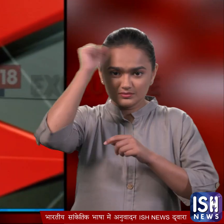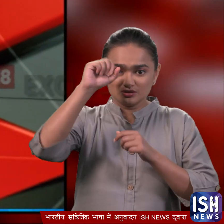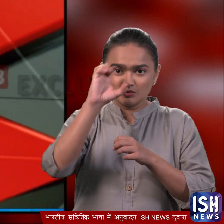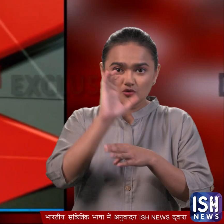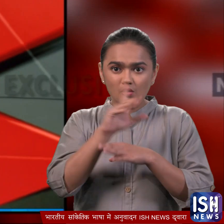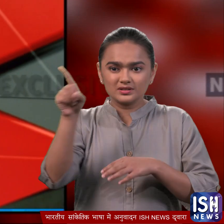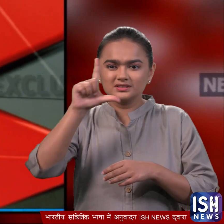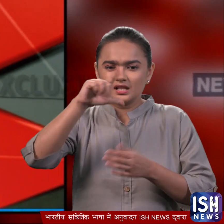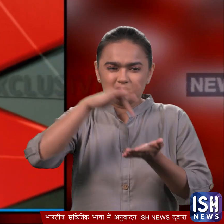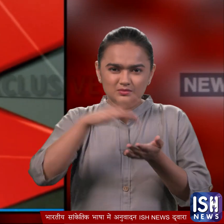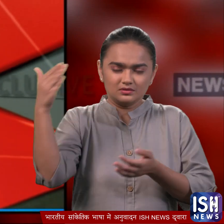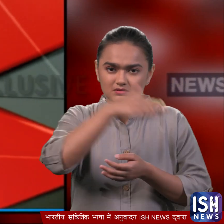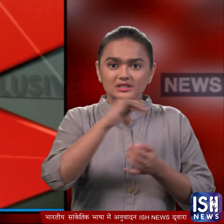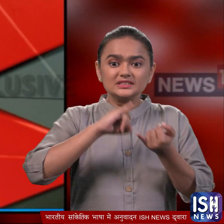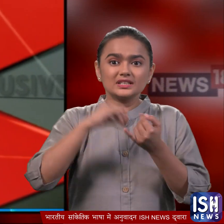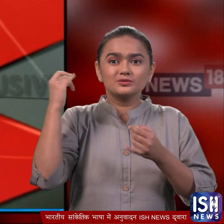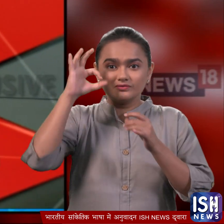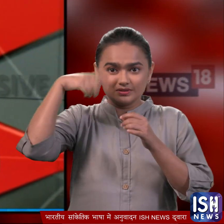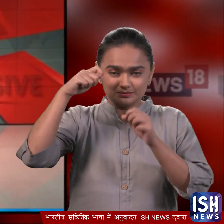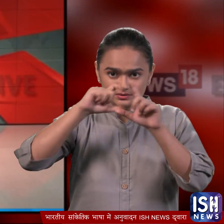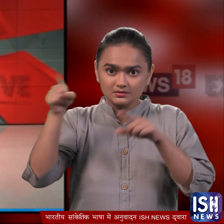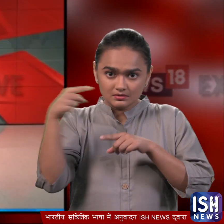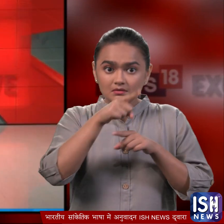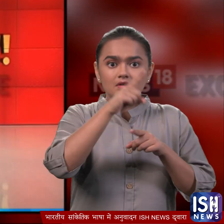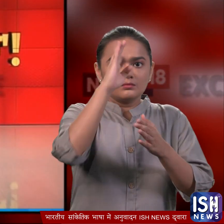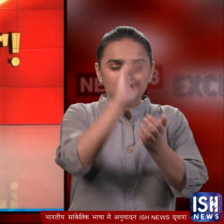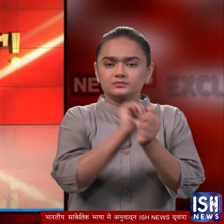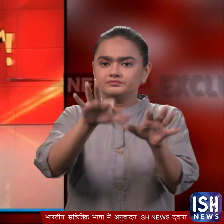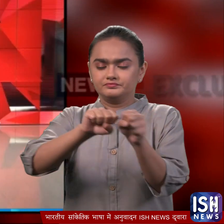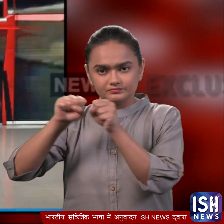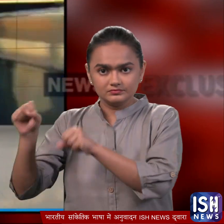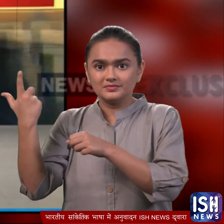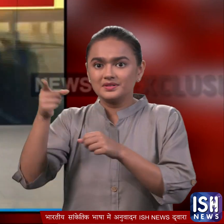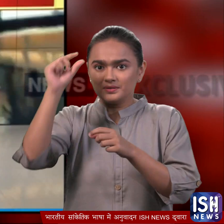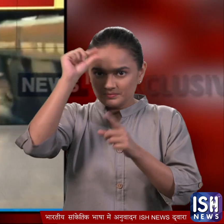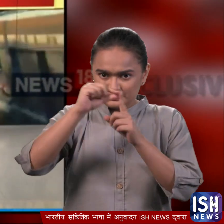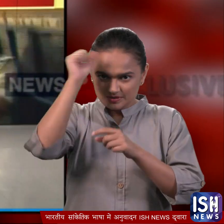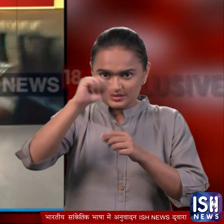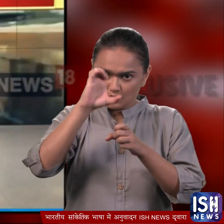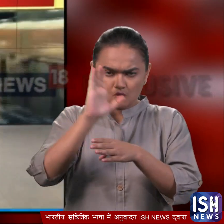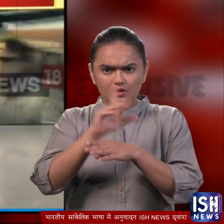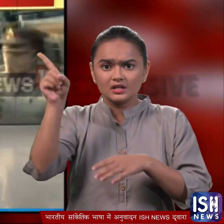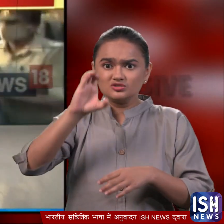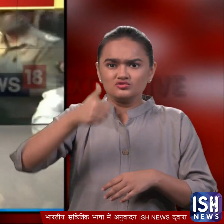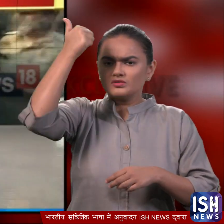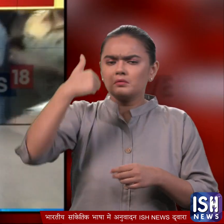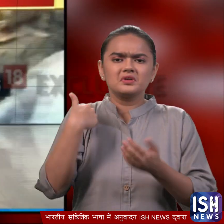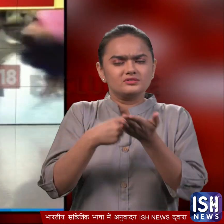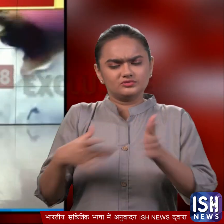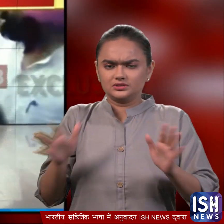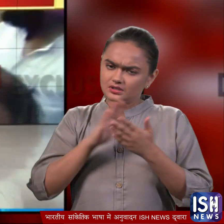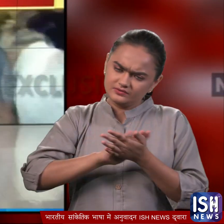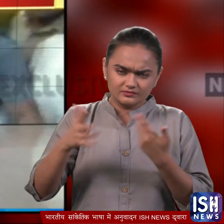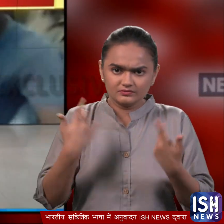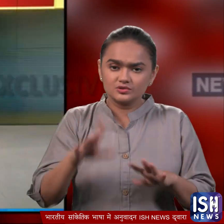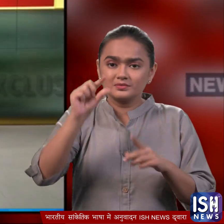पंजाब कांग्रेस की ओर से लखीमपुर जा रहे नवजोत सिंह सिद्धू को पुलिस ने हिरासत में ले लिया। सिद्धू पंजाब कांग्रेस के अध्यक्ष पद से इस्तीफा दे चुके हैं,